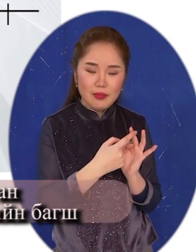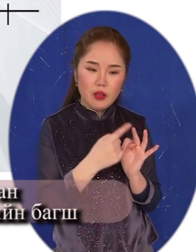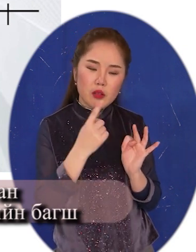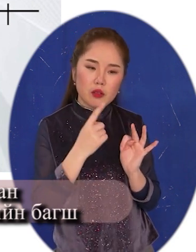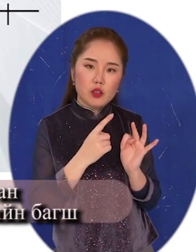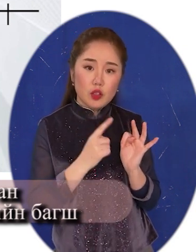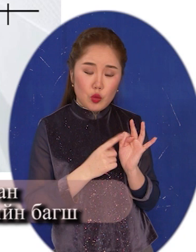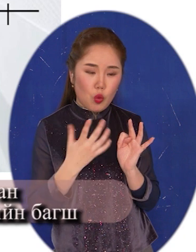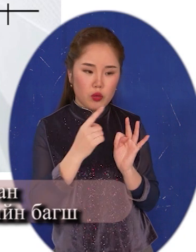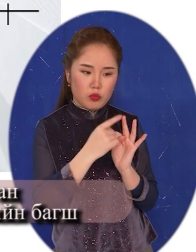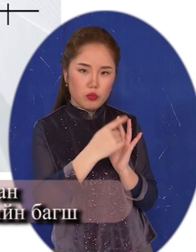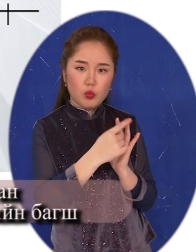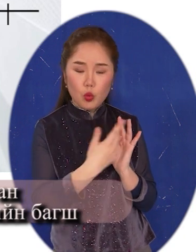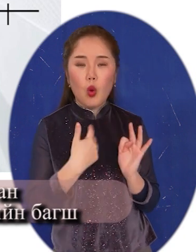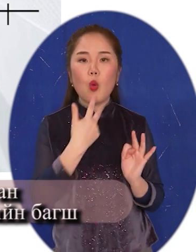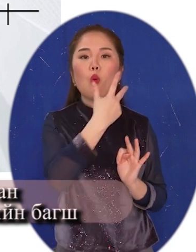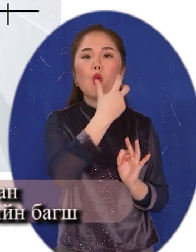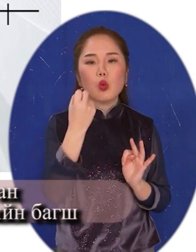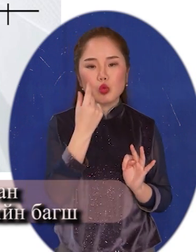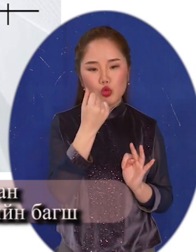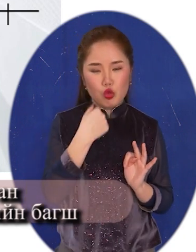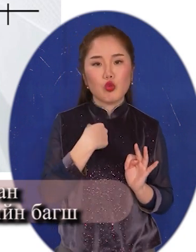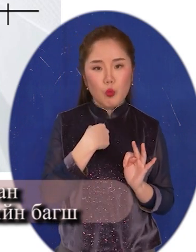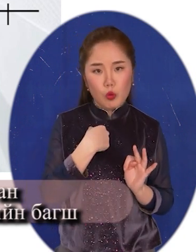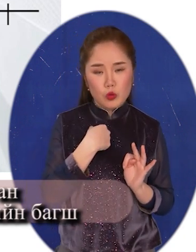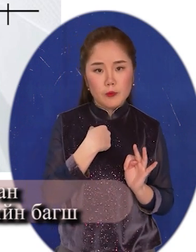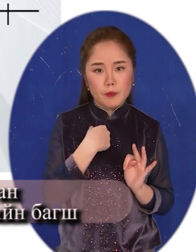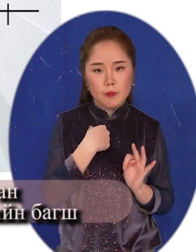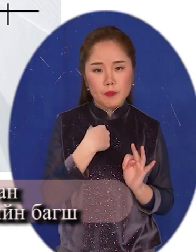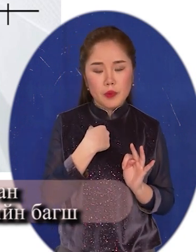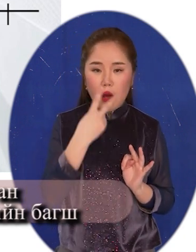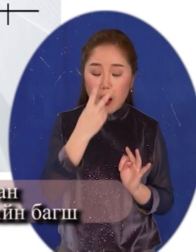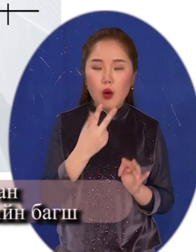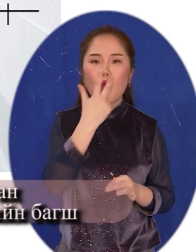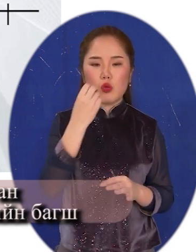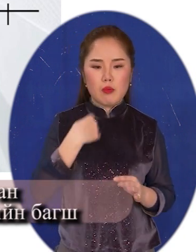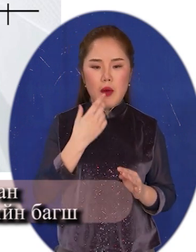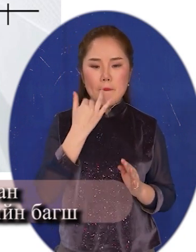Сонда коңгур 300 төгрүктү болуу кажет экен.